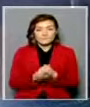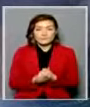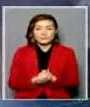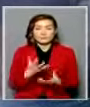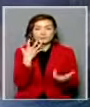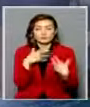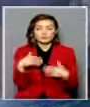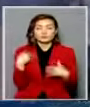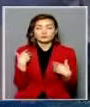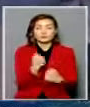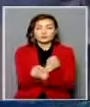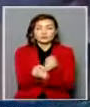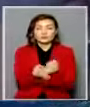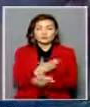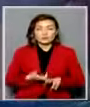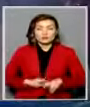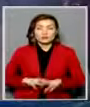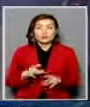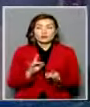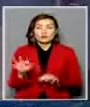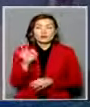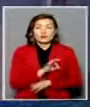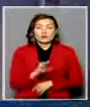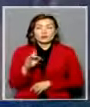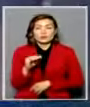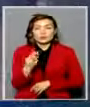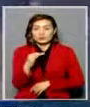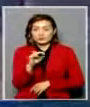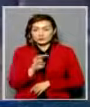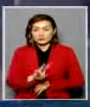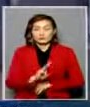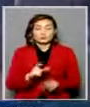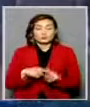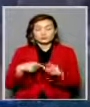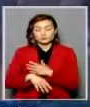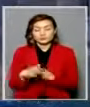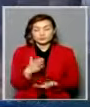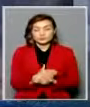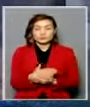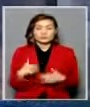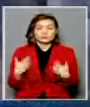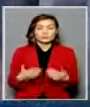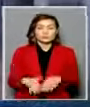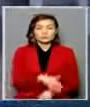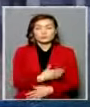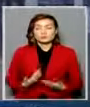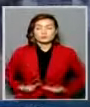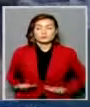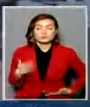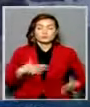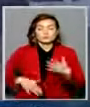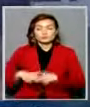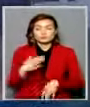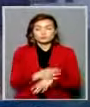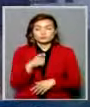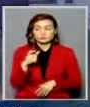и теплые объятия. Здоровые обычно говорят «брыжасыңмен». В этом словосочетании и пожелание долгих лет, и радость от того,